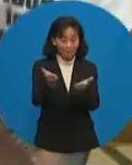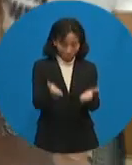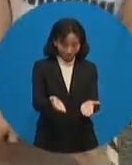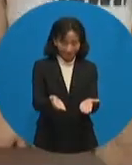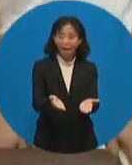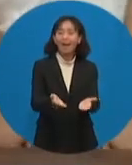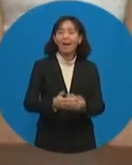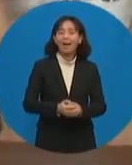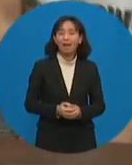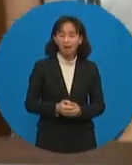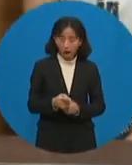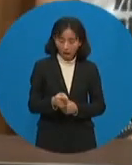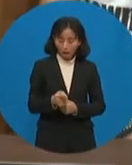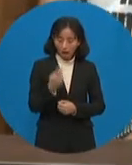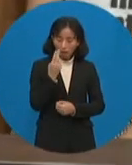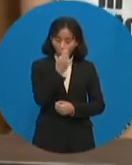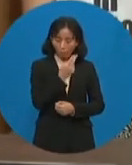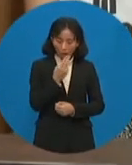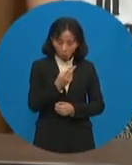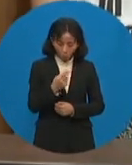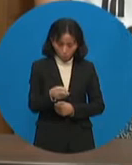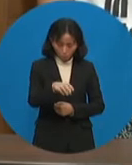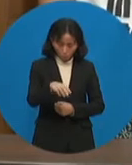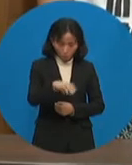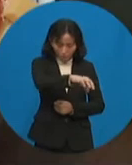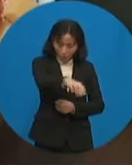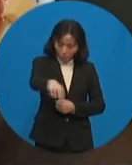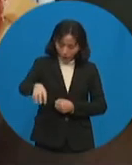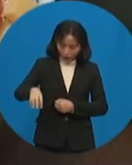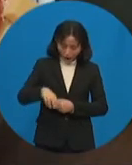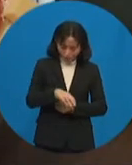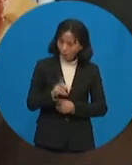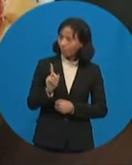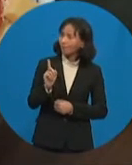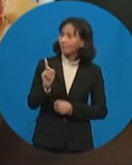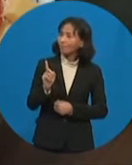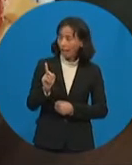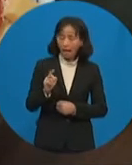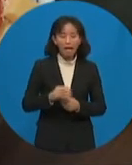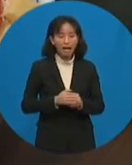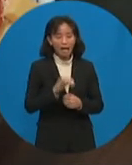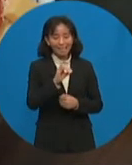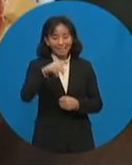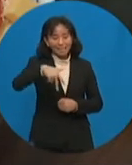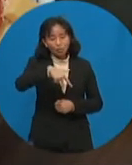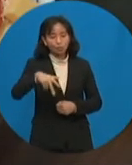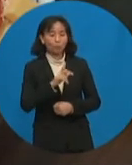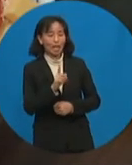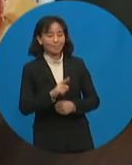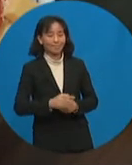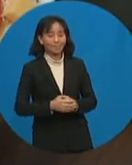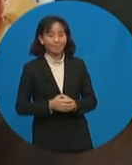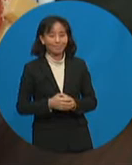はトマトの周りにあるのは何でしょうか。 こちらチーズですね。 チーズ、はい、ということはこ